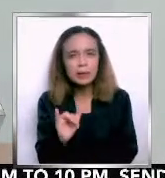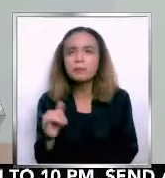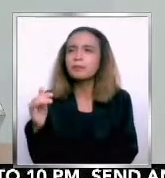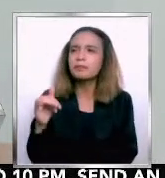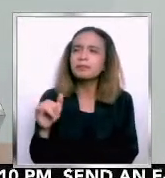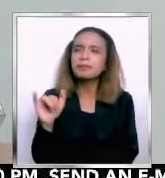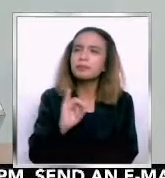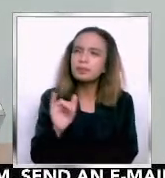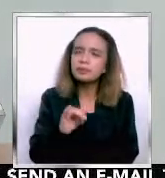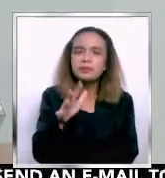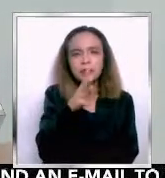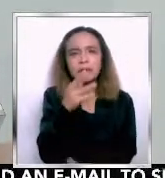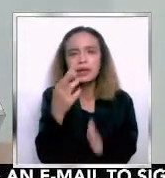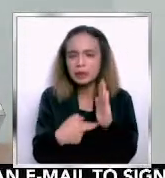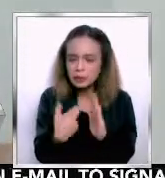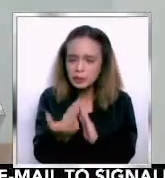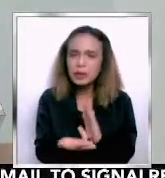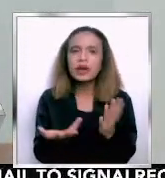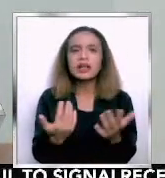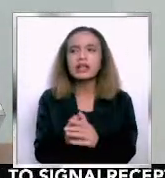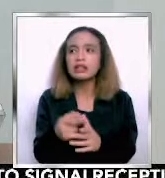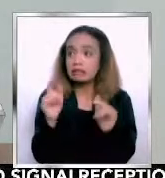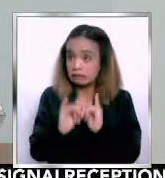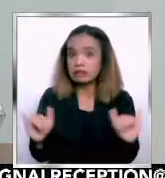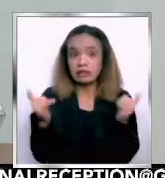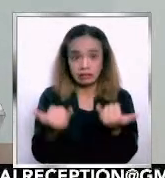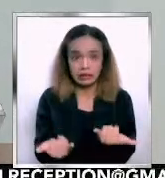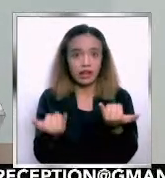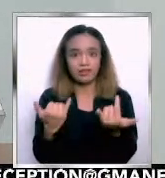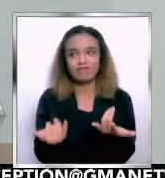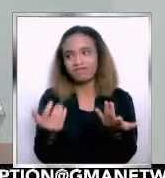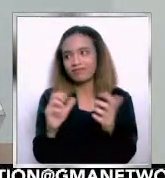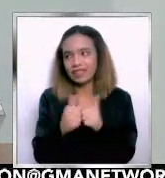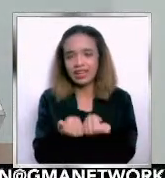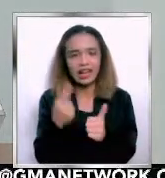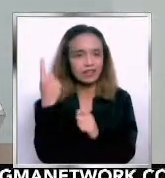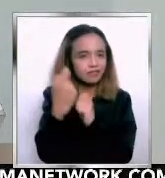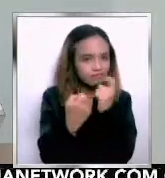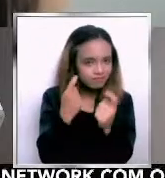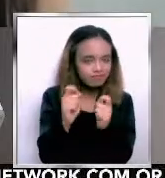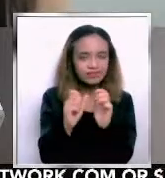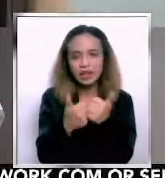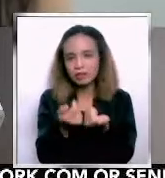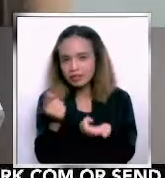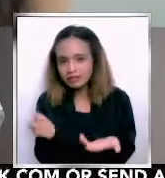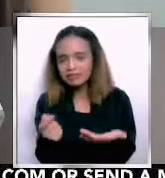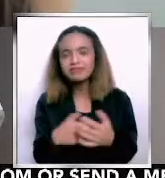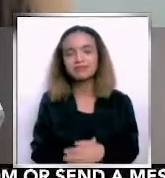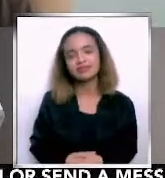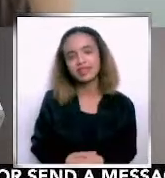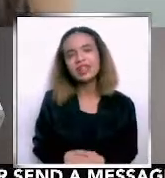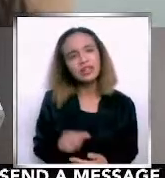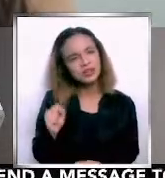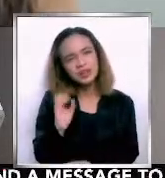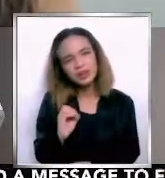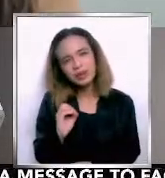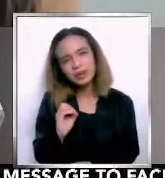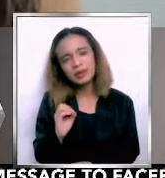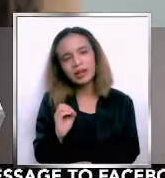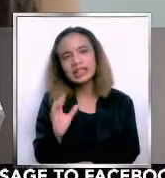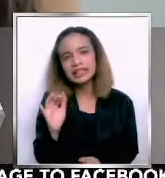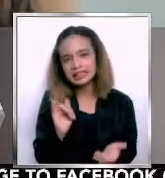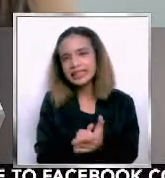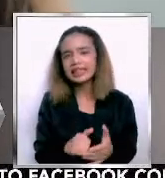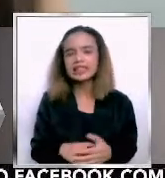And ayun, up until now po, nagkakamustahan po kaming dalawa, ganyan. So, ganun po.